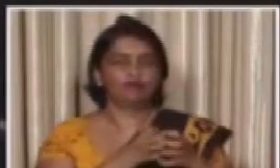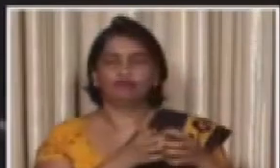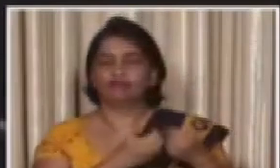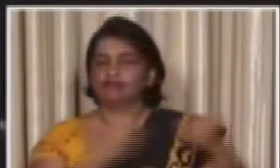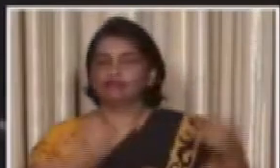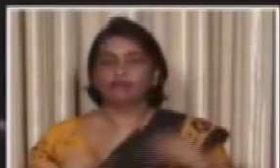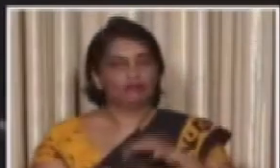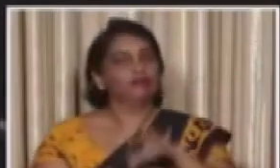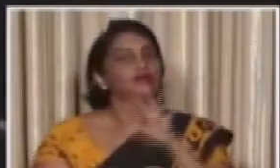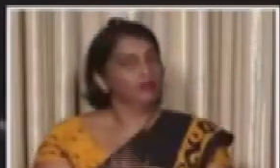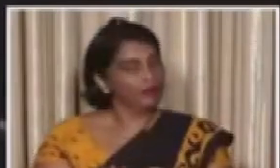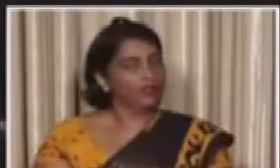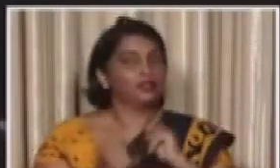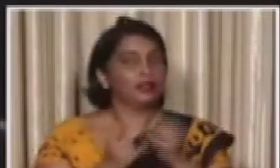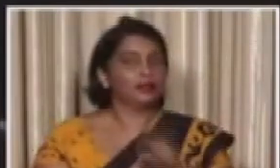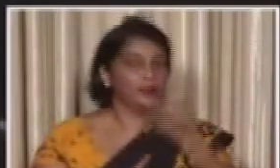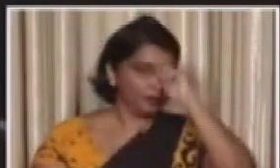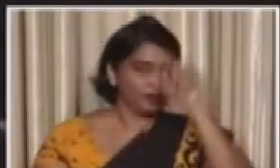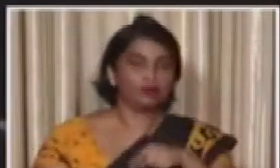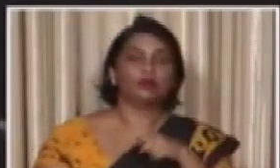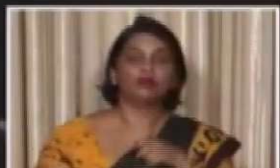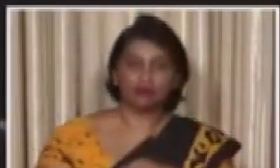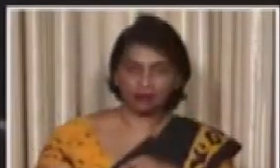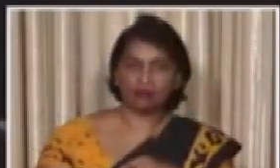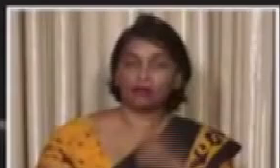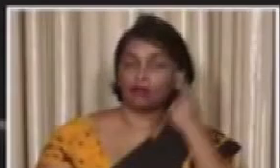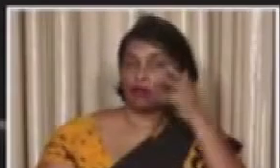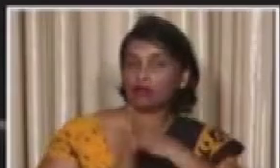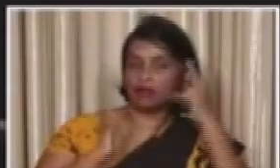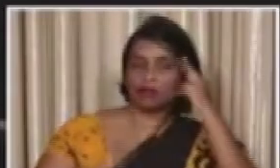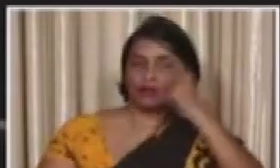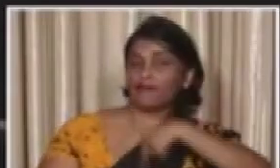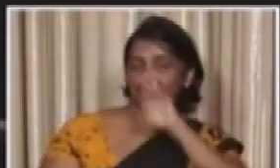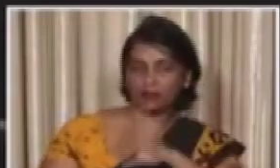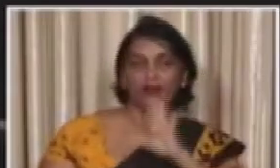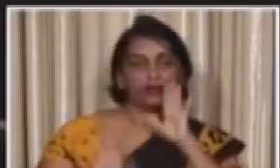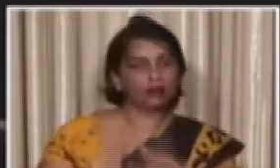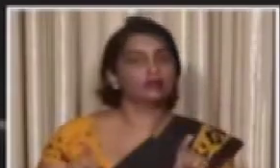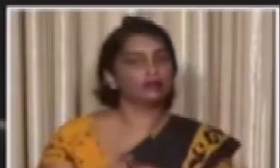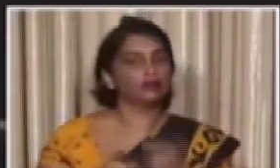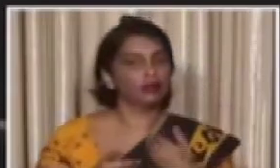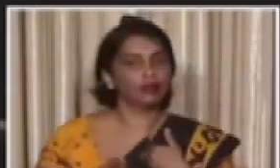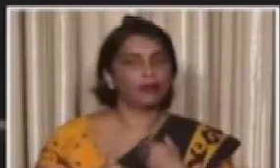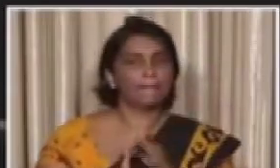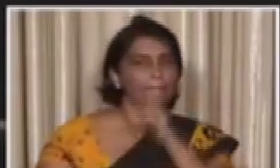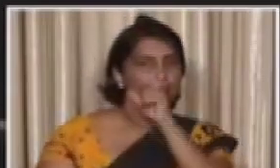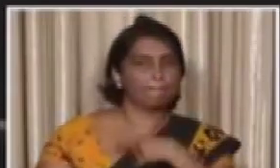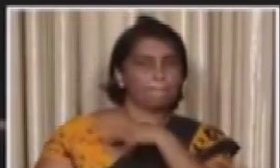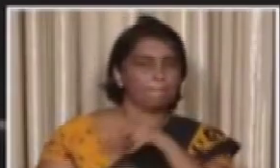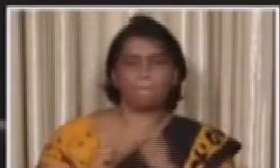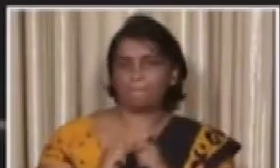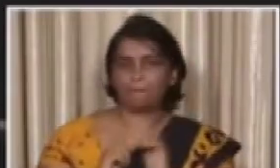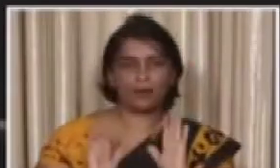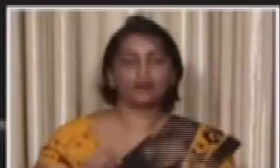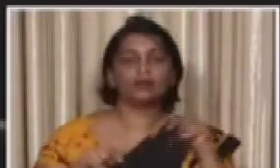මා තීරණය කරේ සජිත් ප්‍රේමදාස මහතා ගැන තිබුණු දැඩි විශ්වාසයකිනි. ඒ නිසා අපාතර පුද්ගලික ප්‍රශ්නයක් නැහැ.